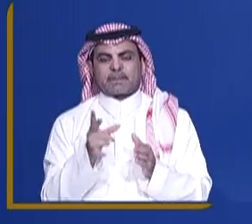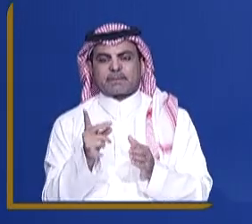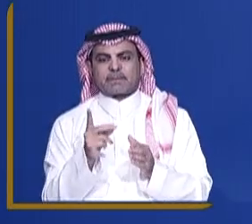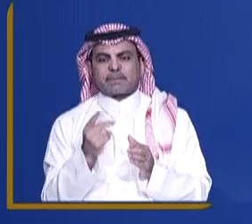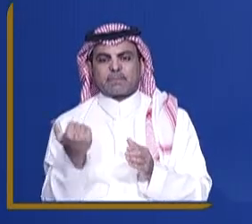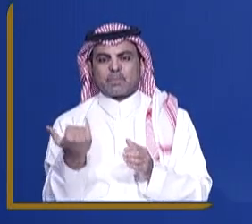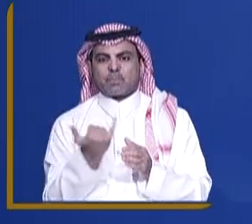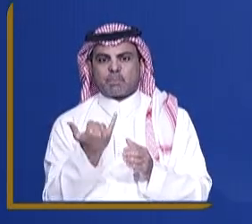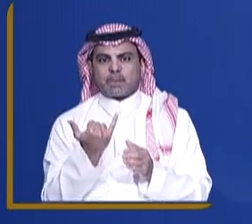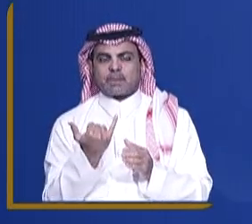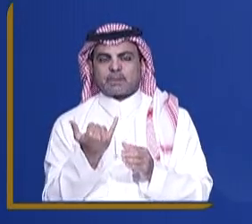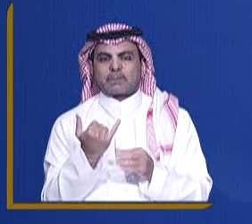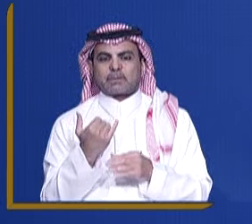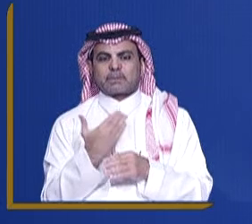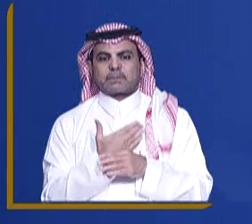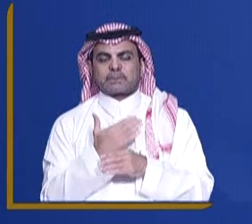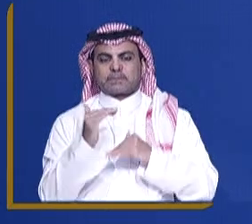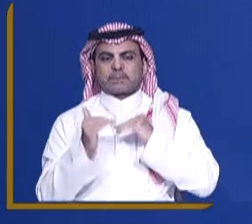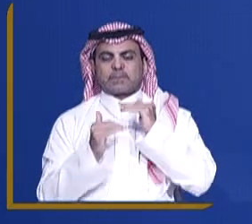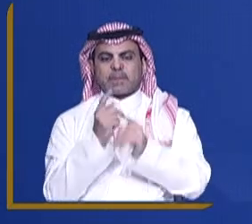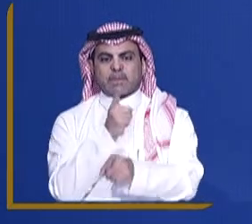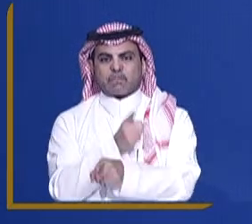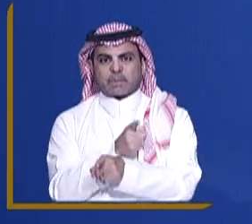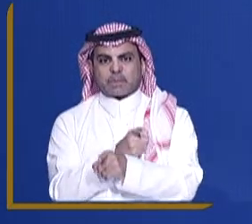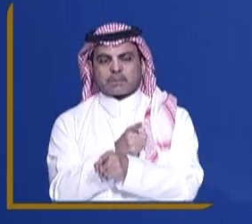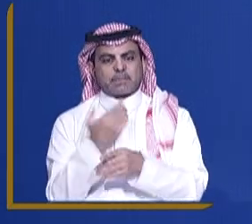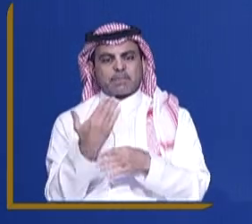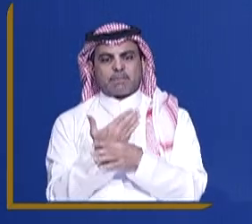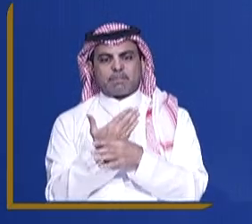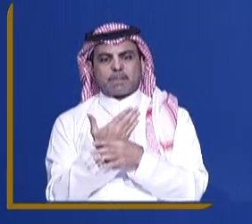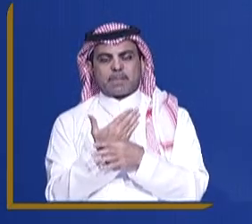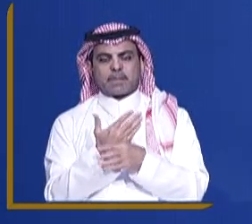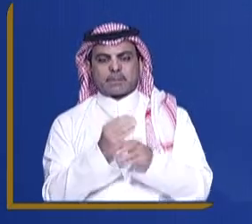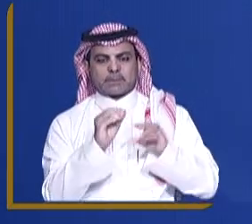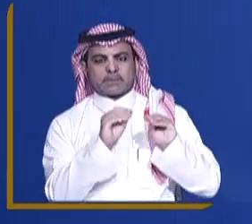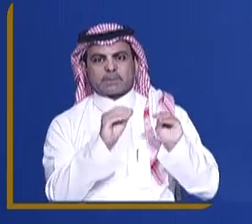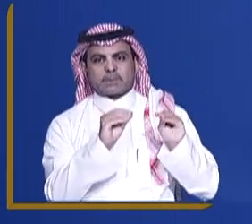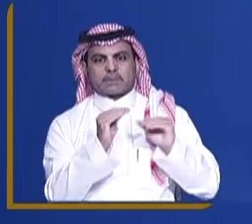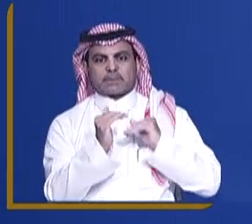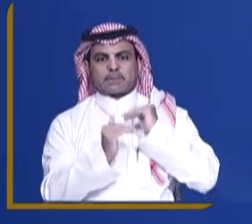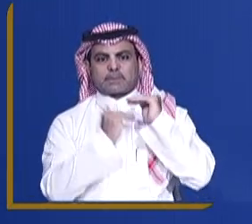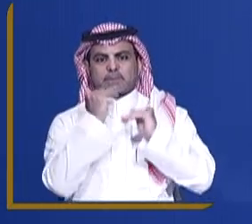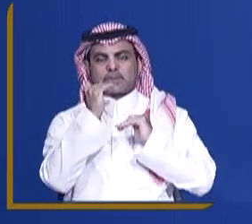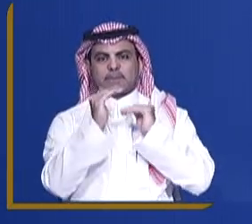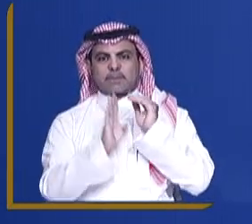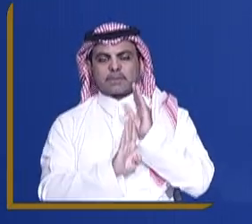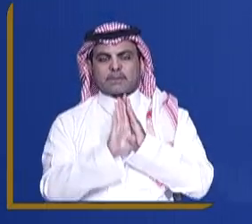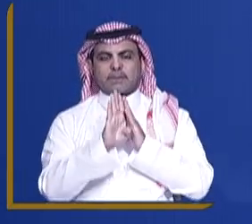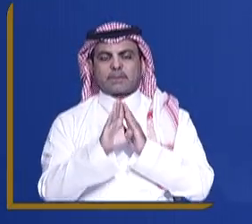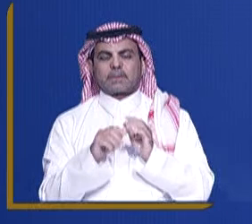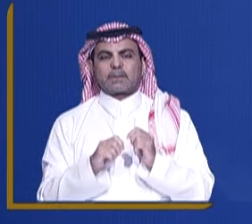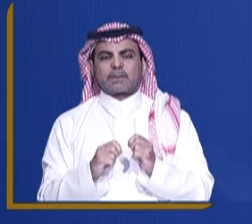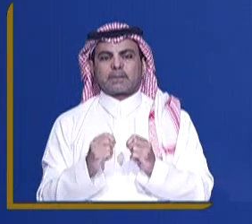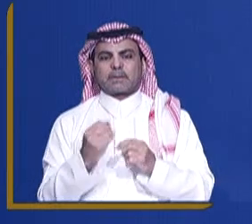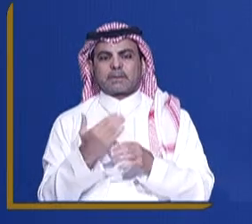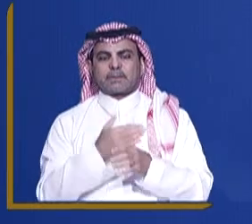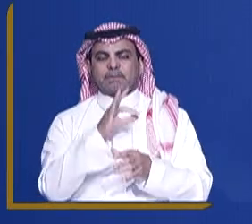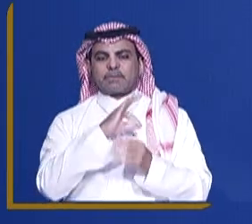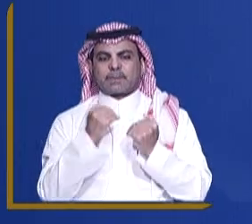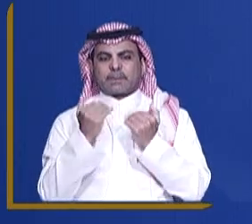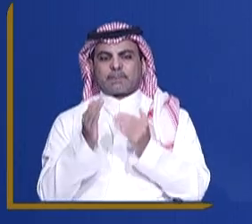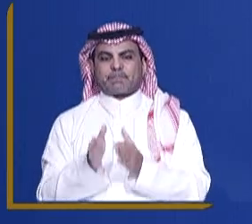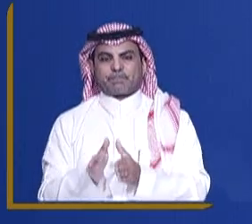للحرص على تطوير المعلم لأنه هو مكمل لهذا الموضوع، وانت ذكرته فيما يخص الاستفادة من الابتعاث.